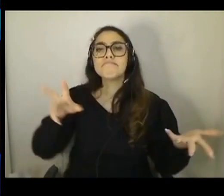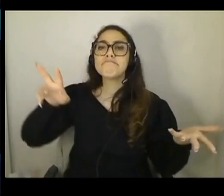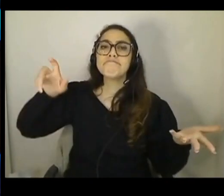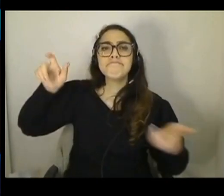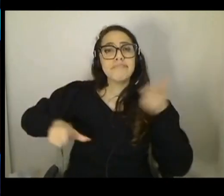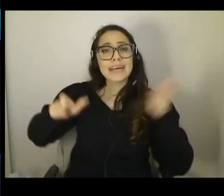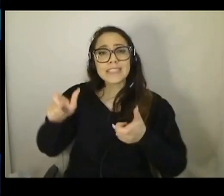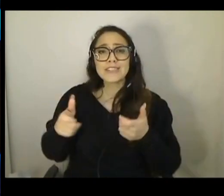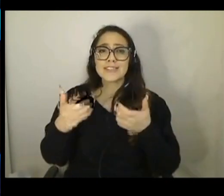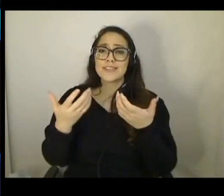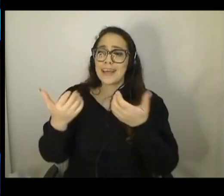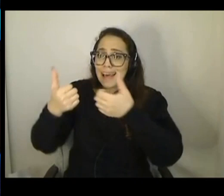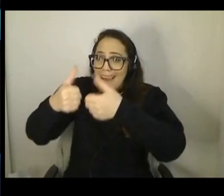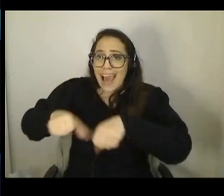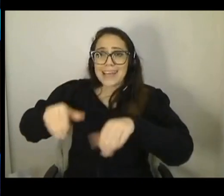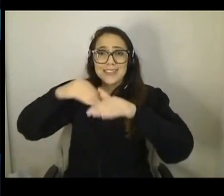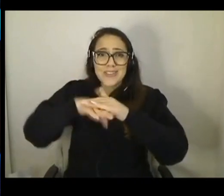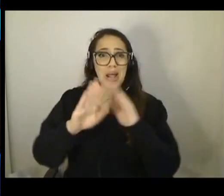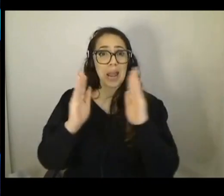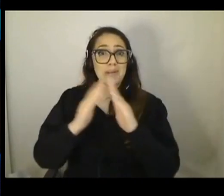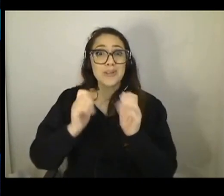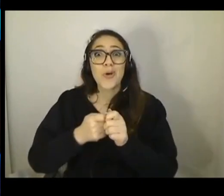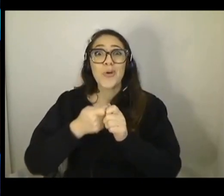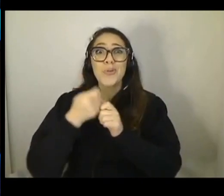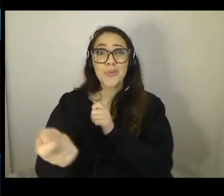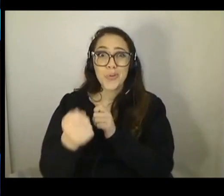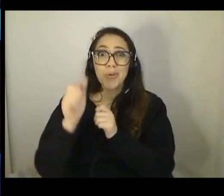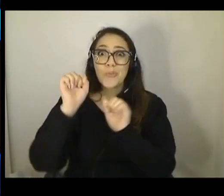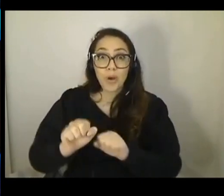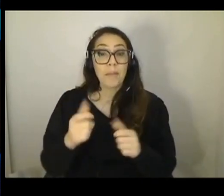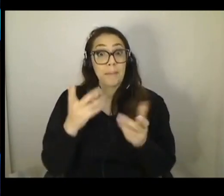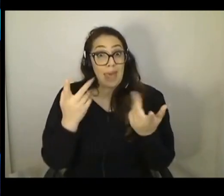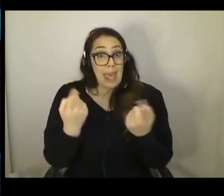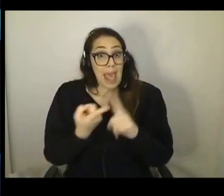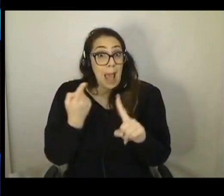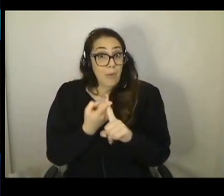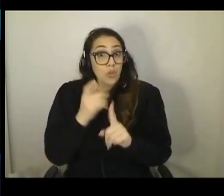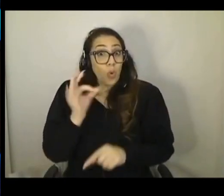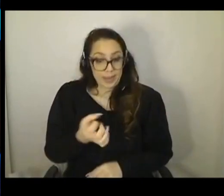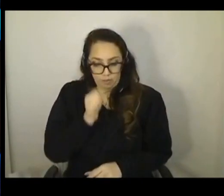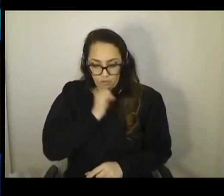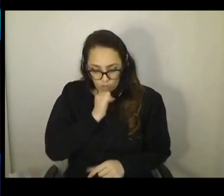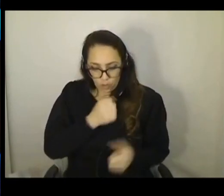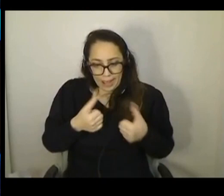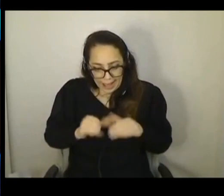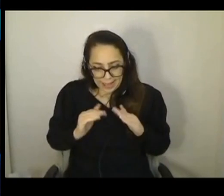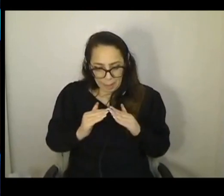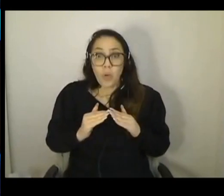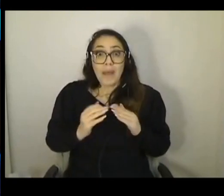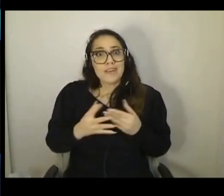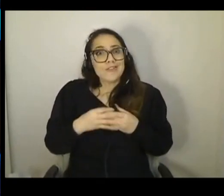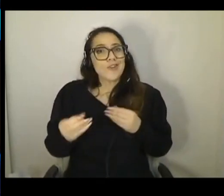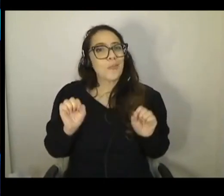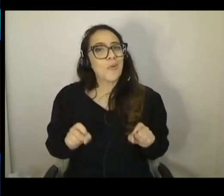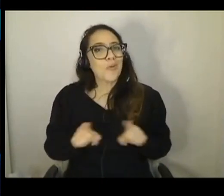elles à domicile, il me semble important qu'elles puissent rester à leur domicile quand elles vieillissent, mais qu'elles puissent aussi en sortir pour